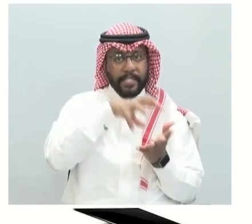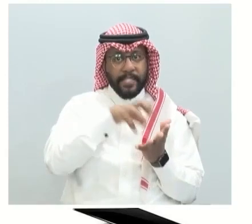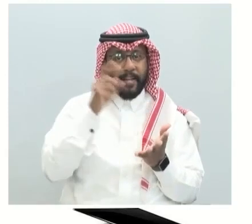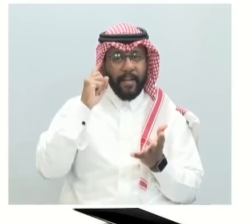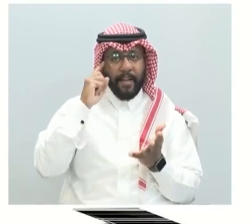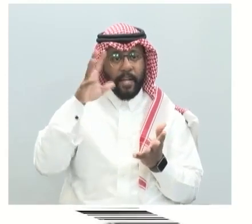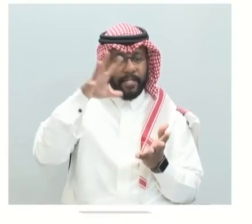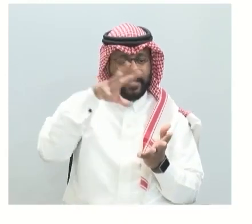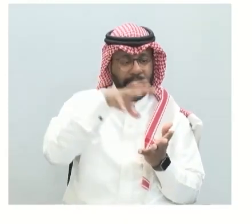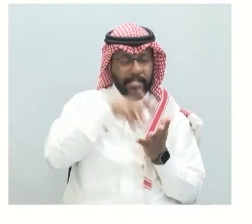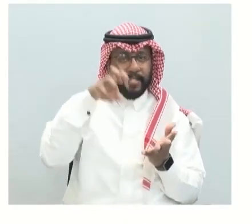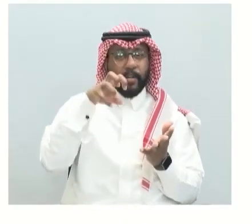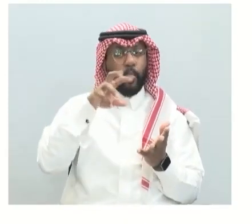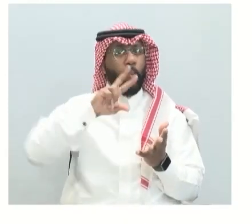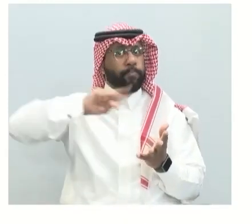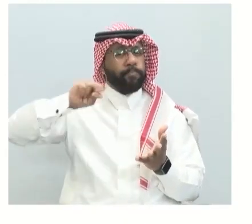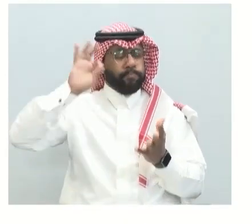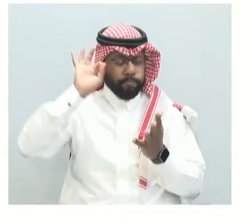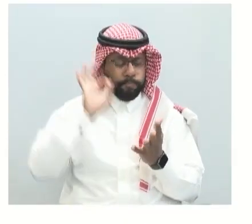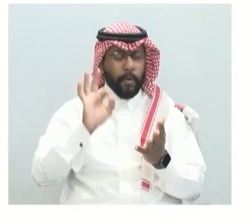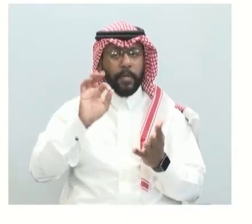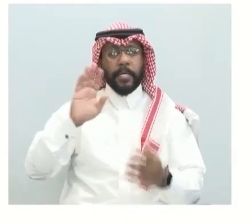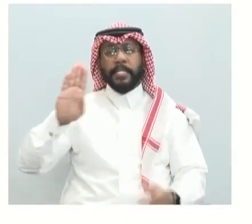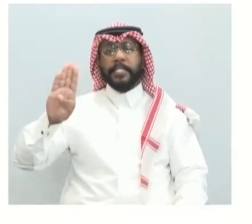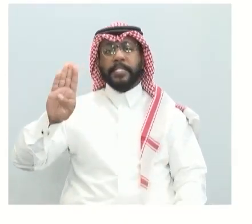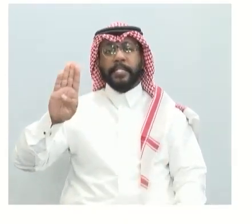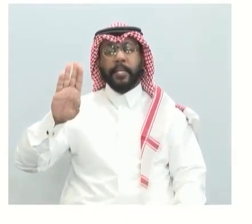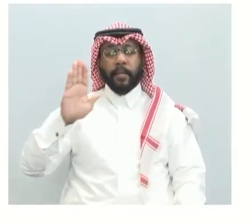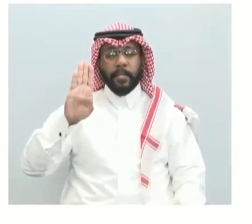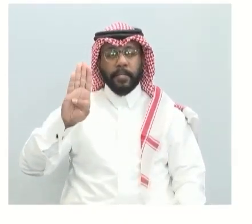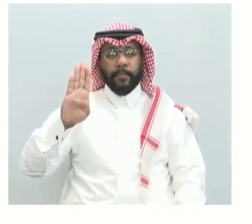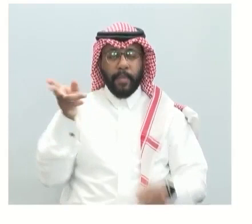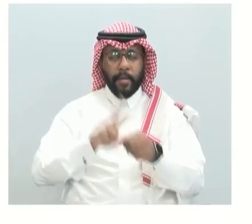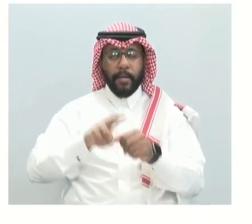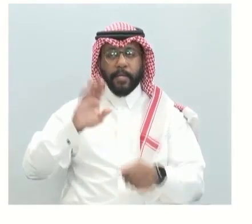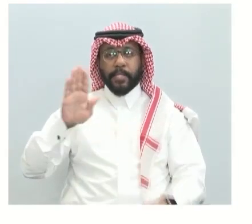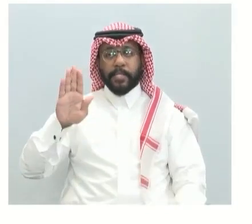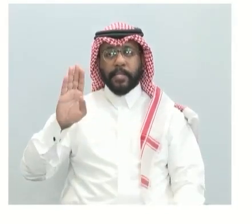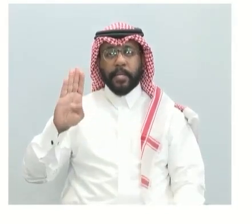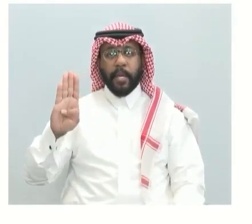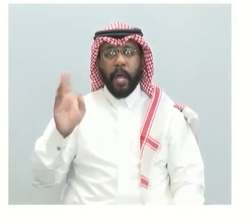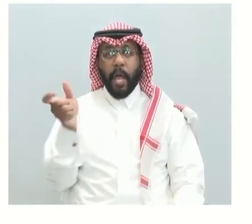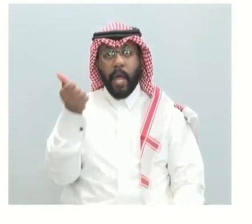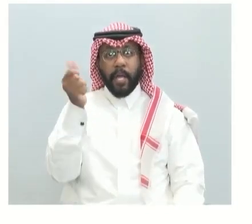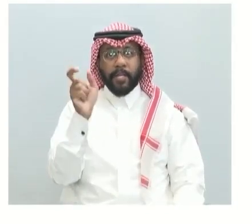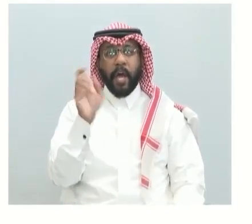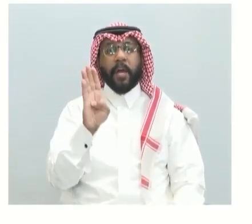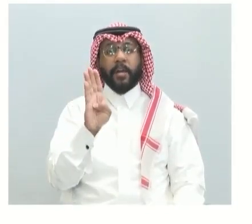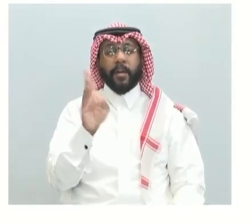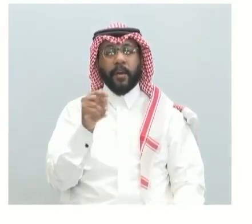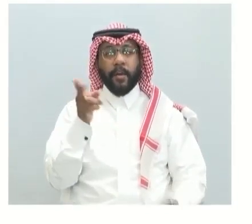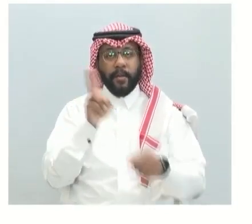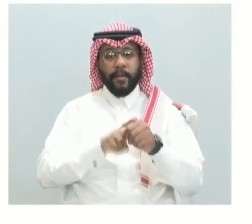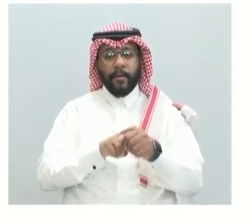او الاسكانر طبعا سكانر معروفه هي عباره عن الاوراق او المستندات الورقيه نقوم بادخالها الى